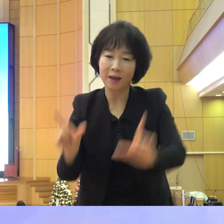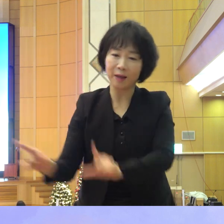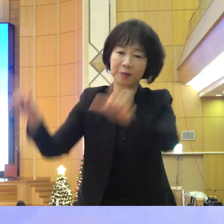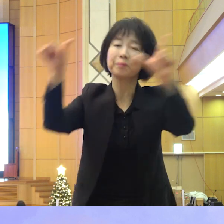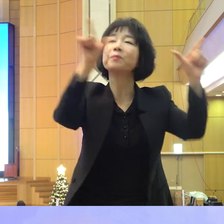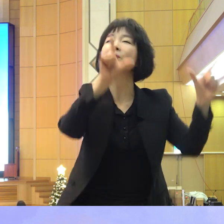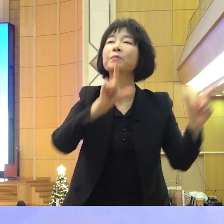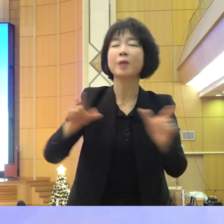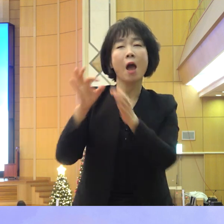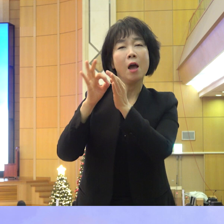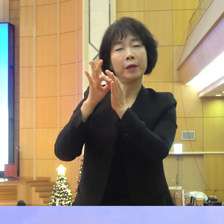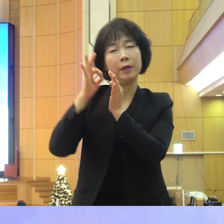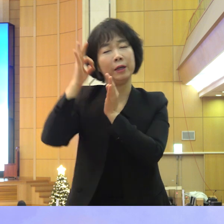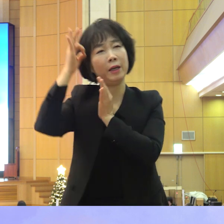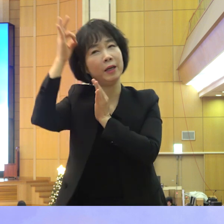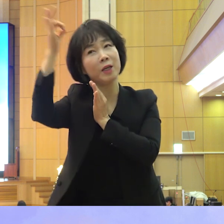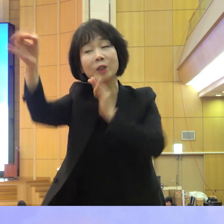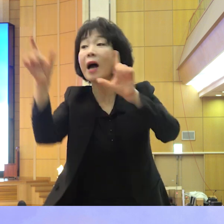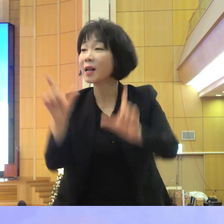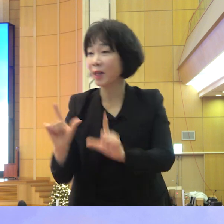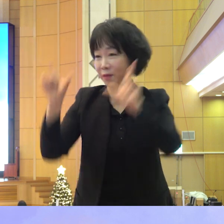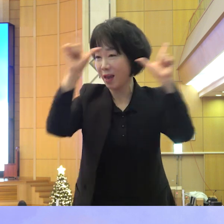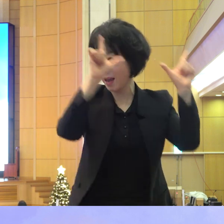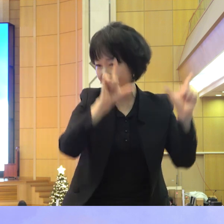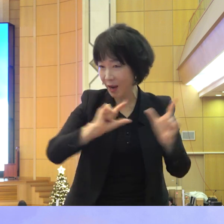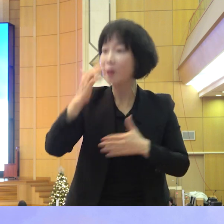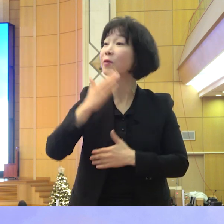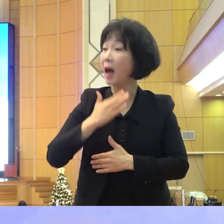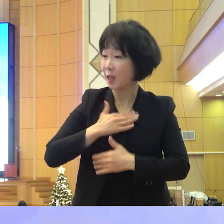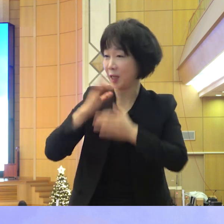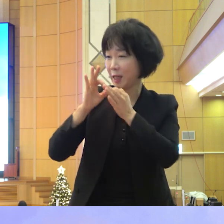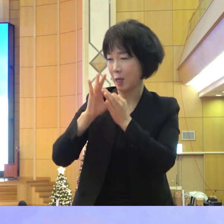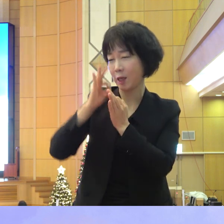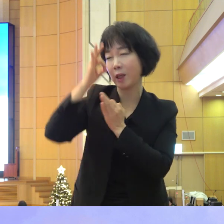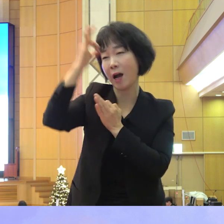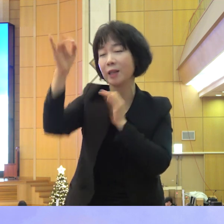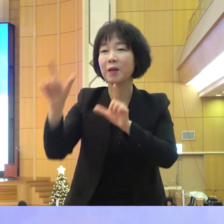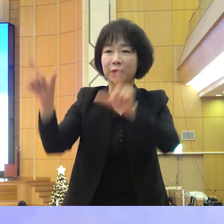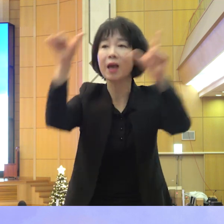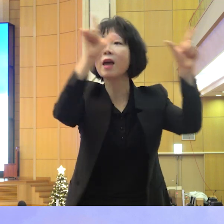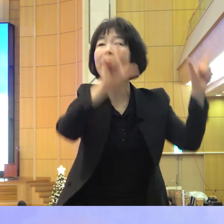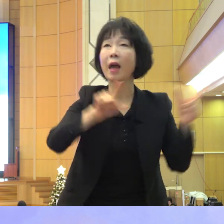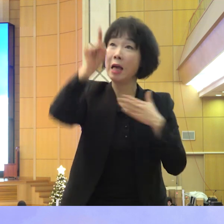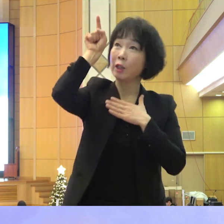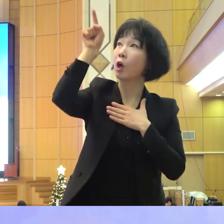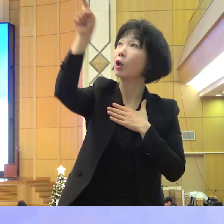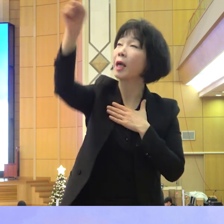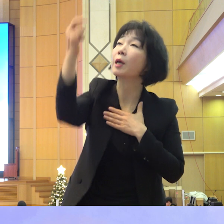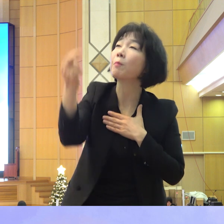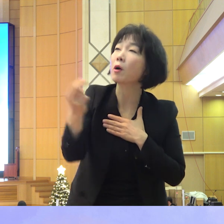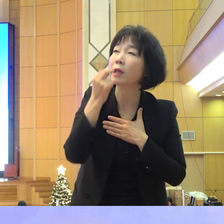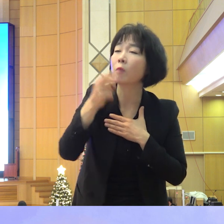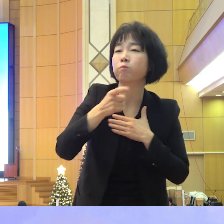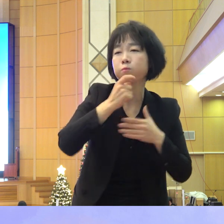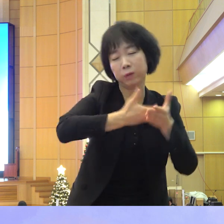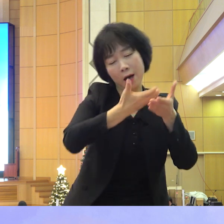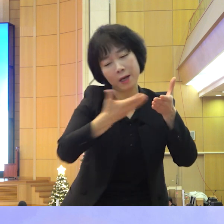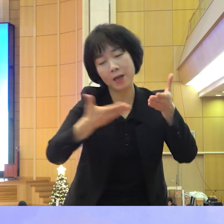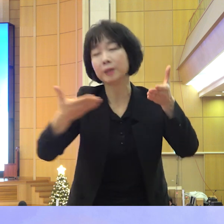길이 살겠네. 길이 살겠네, 나 길이 살겠네. 저